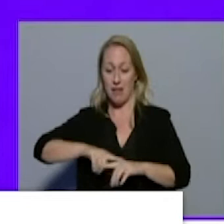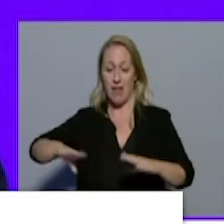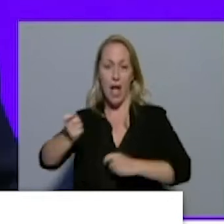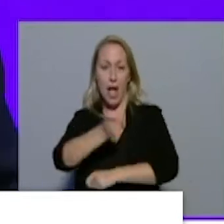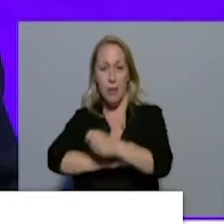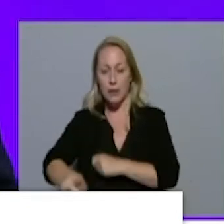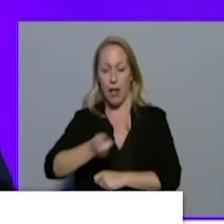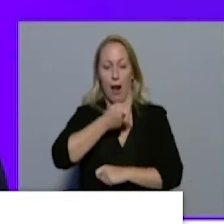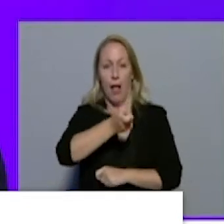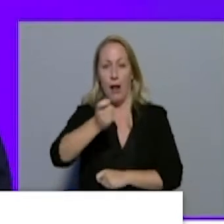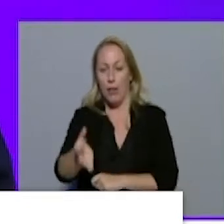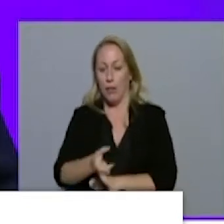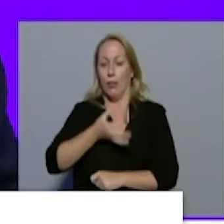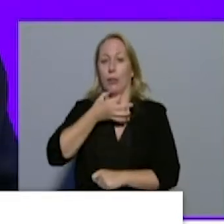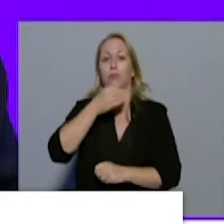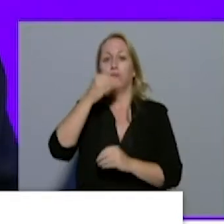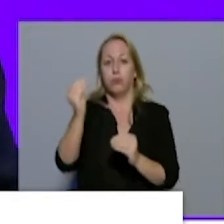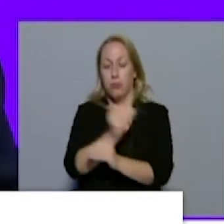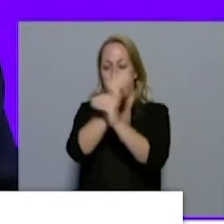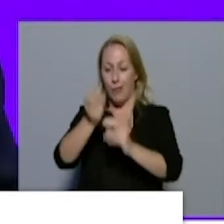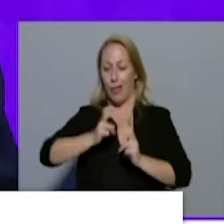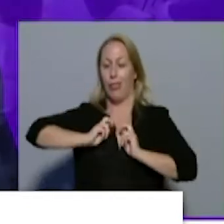επιχειρήσεων, συνήθως σε ξένους επενδυτές.